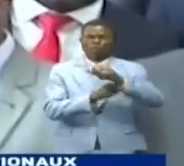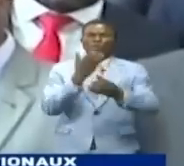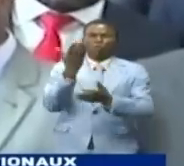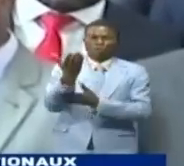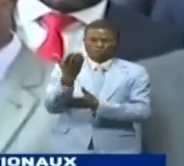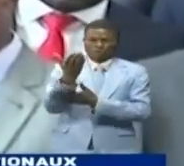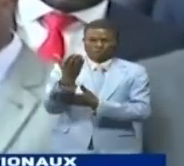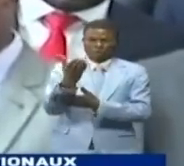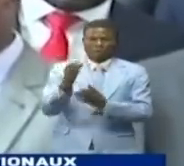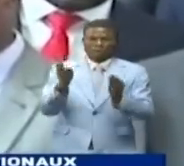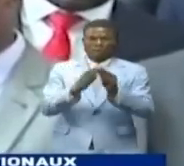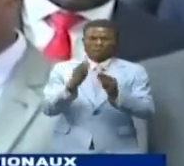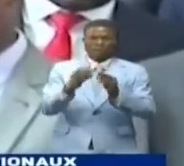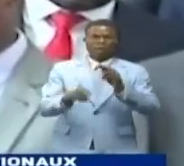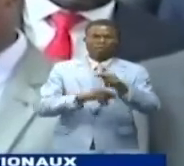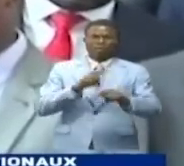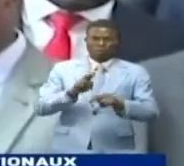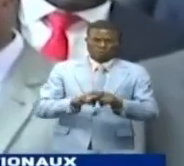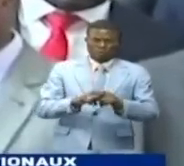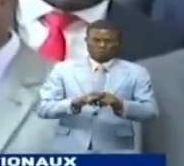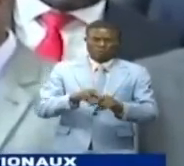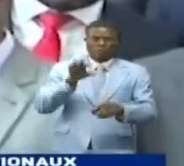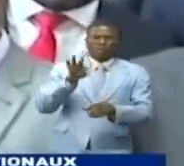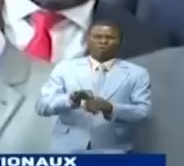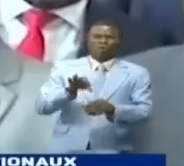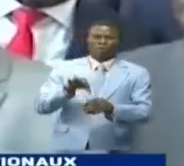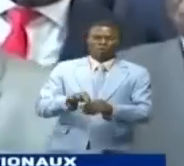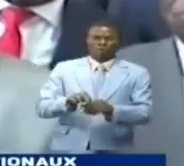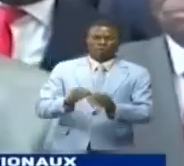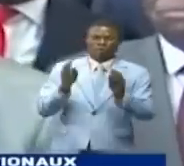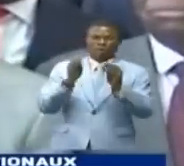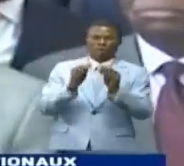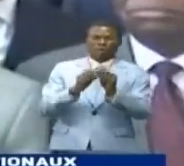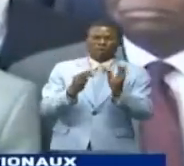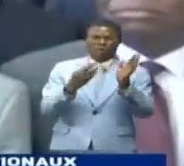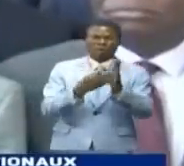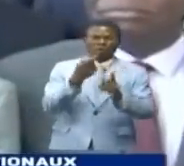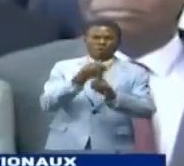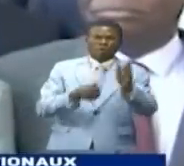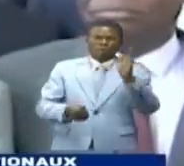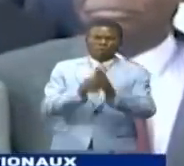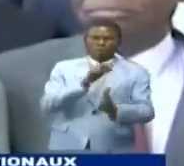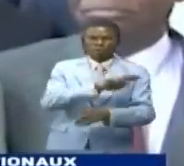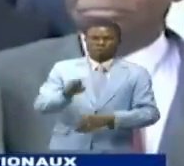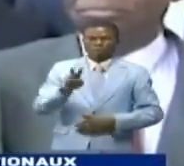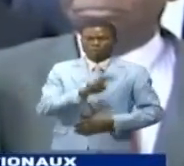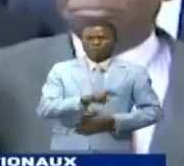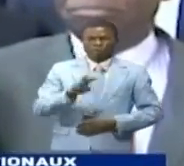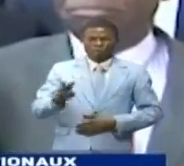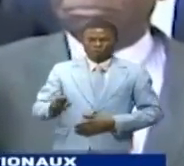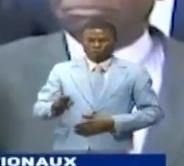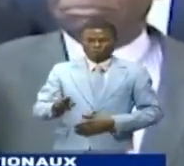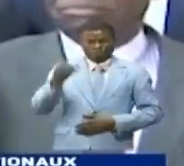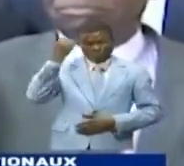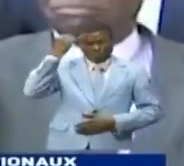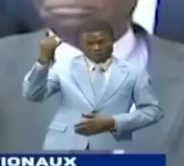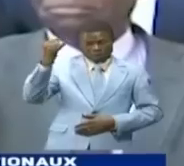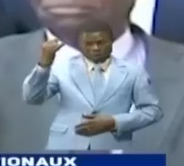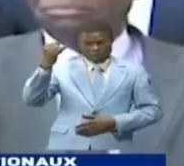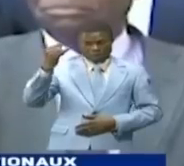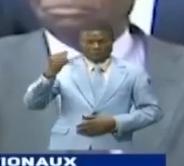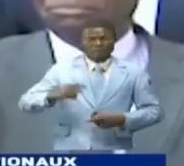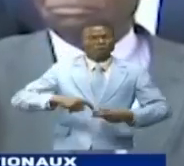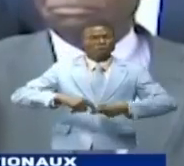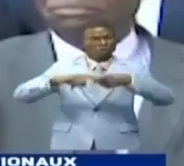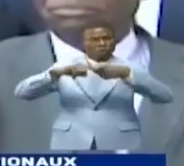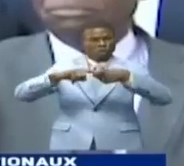recommandation de l'Assemblée nationale votée à la plénière du 8 novembre 2022 tendant à interdire